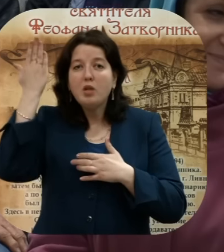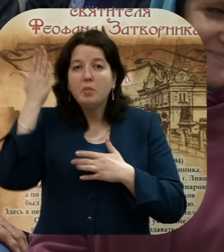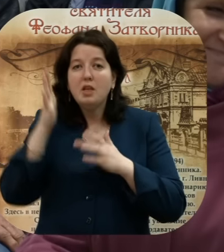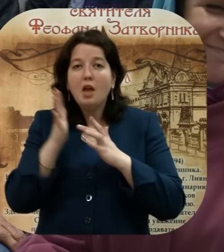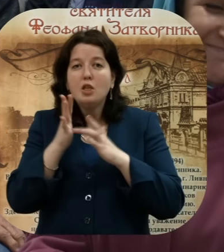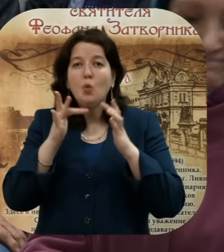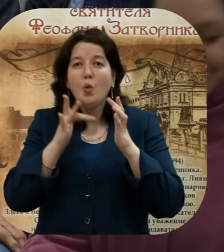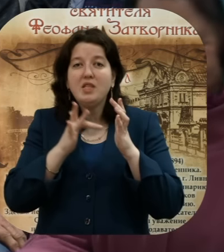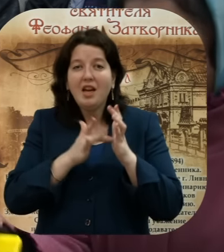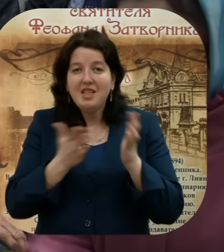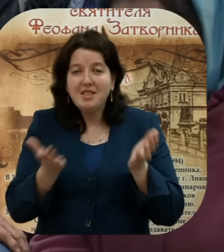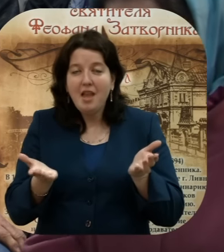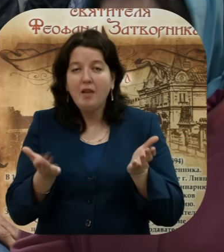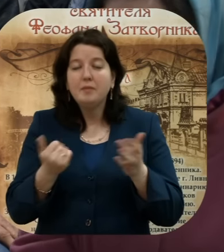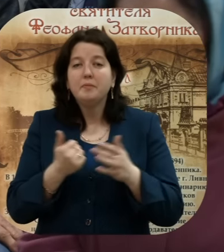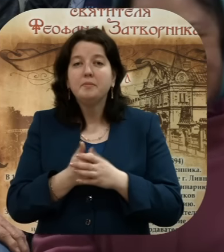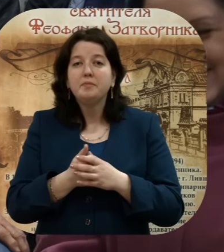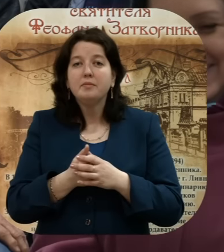Антарктиде. Да?